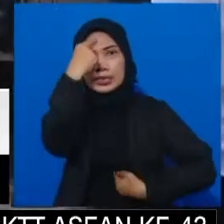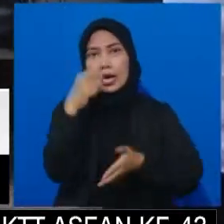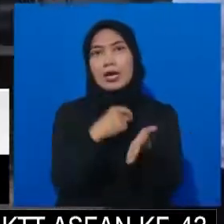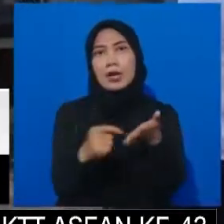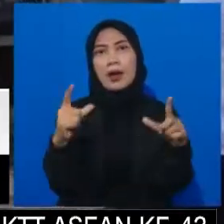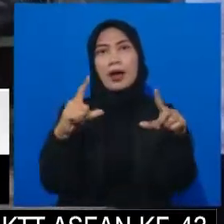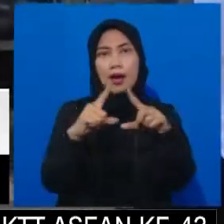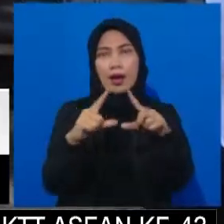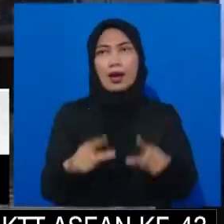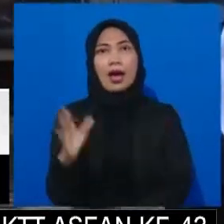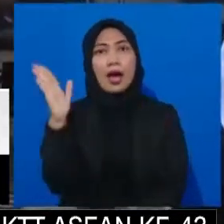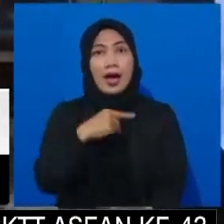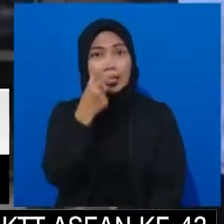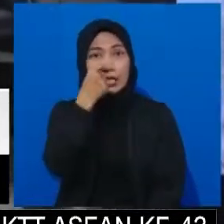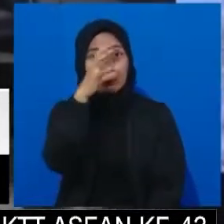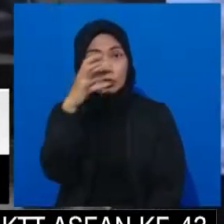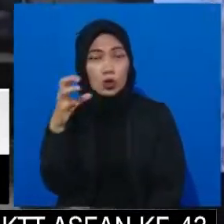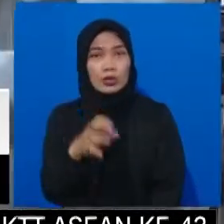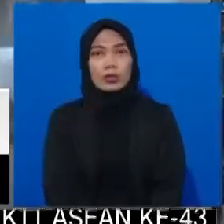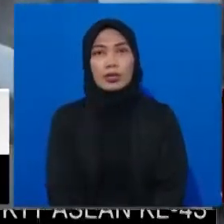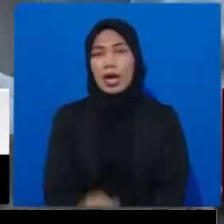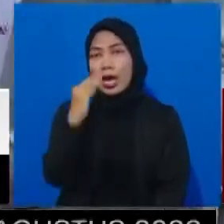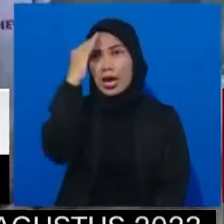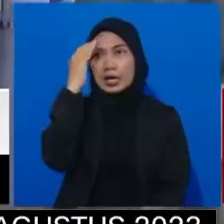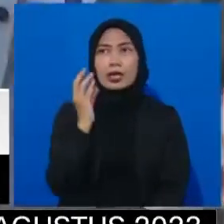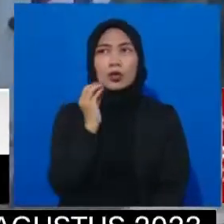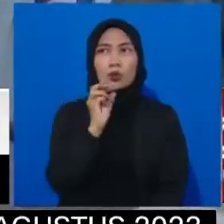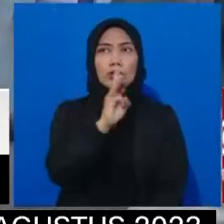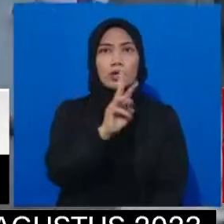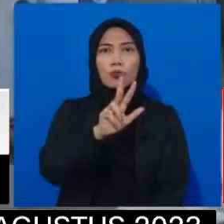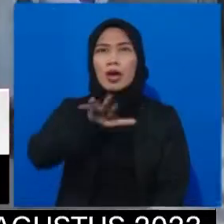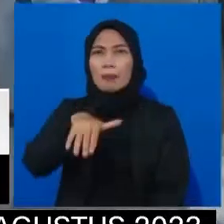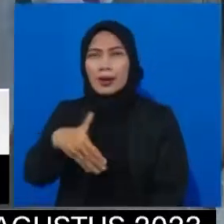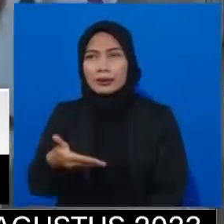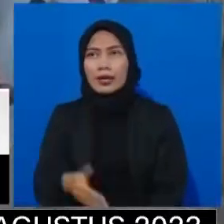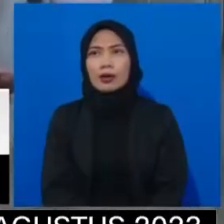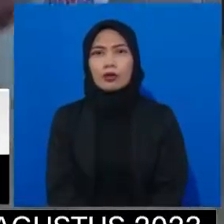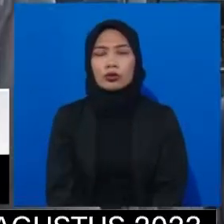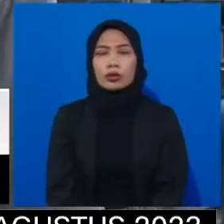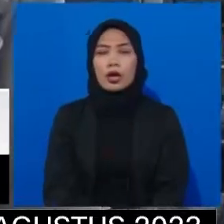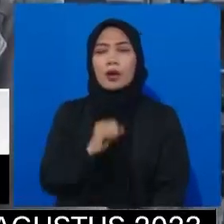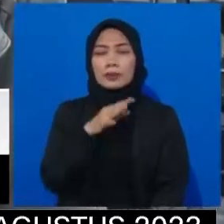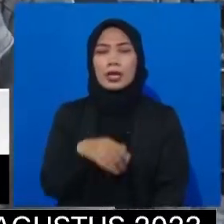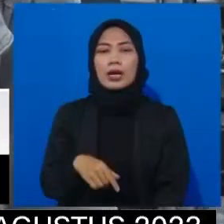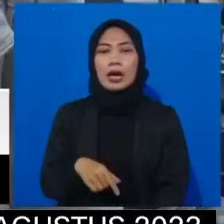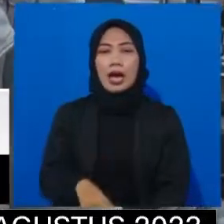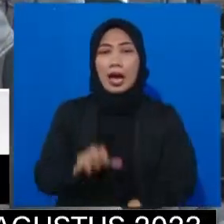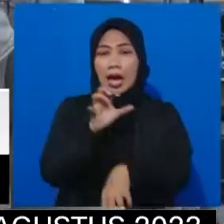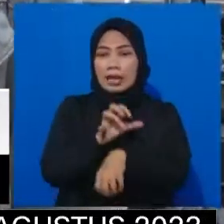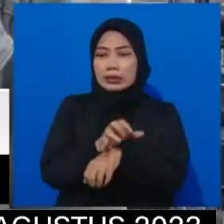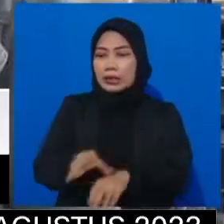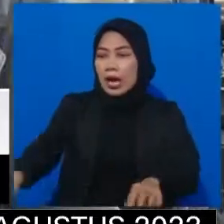sore. Kepada polisi, pria 38 tahun ini mengaku ia diminta pemilik anjing untuk mengantarkannya kepada